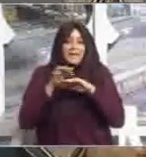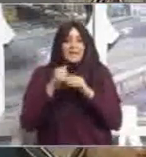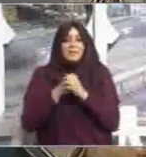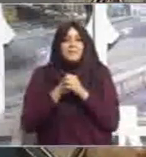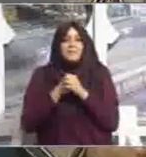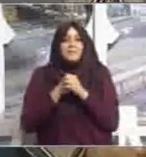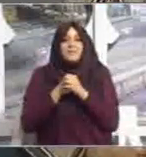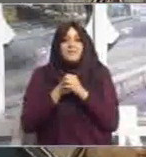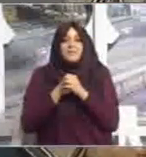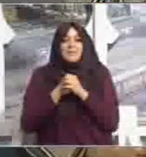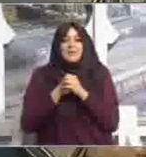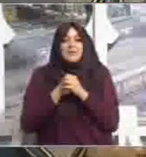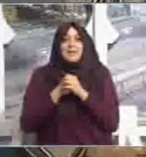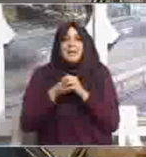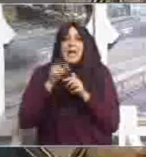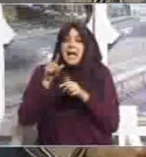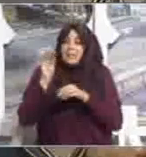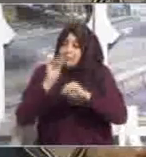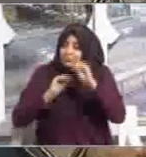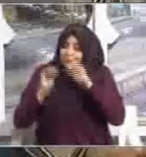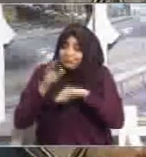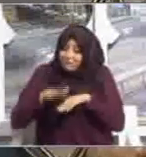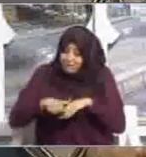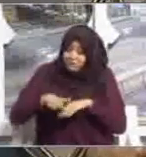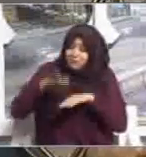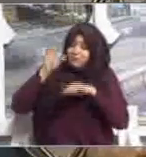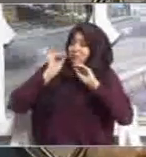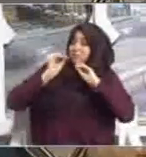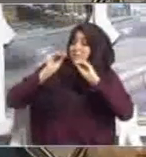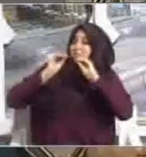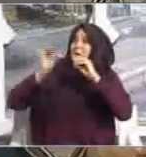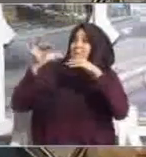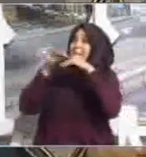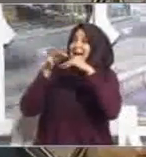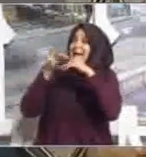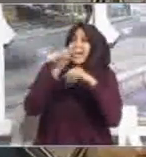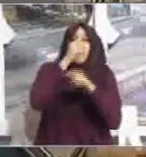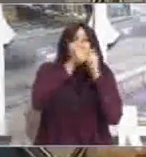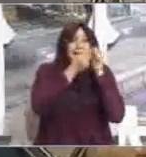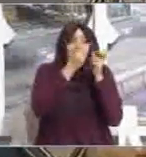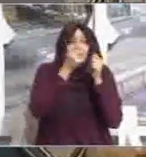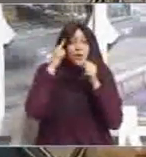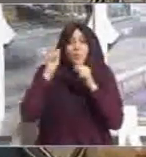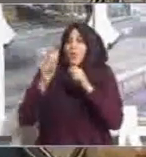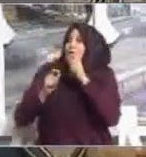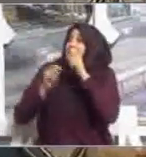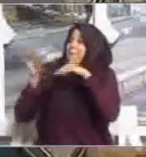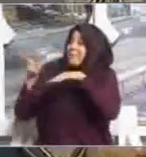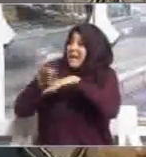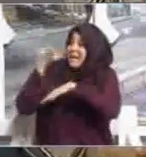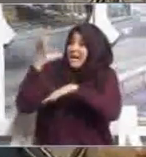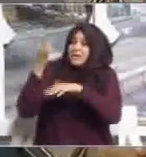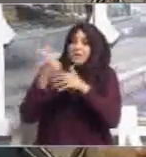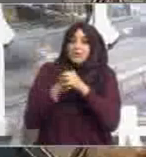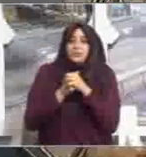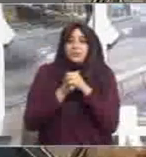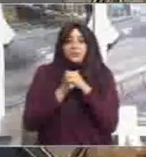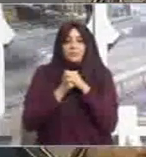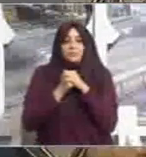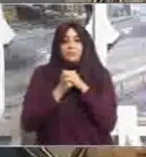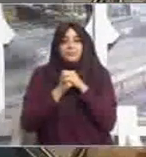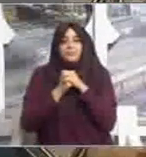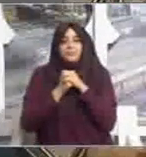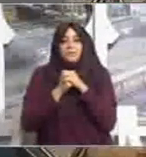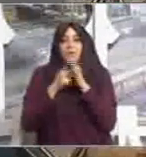ووليدها هذا تمحنت معاه وزوجاته ودين إلى غير ذلك. والظاهر أن المسألة من مرته،